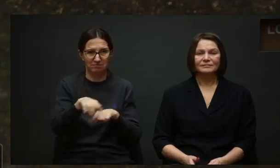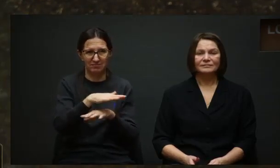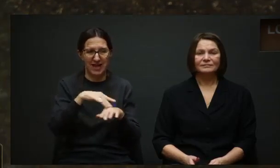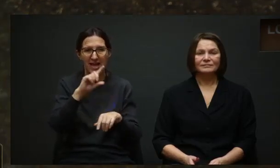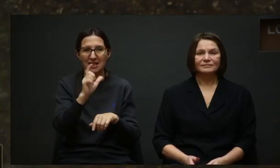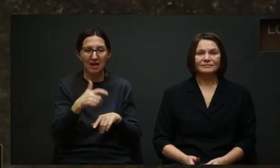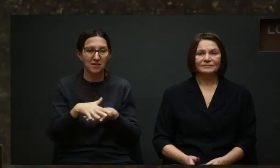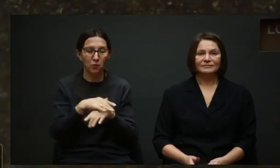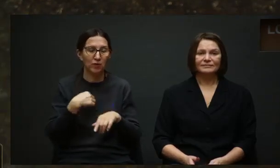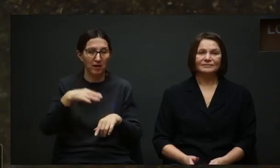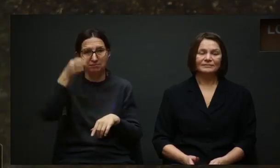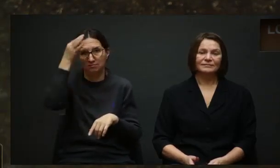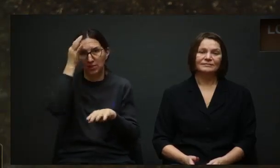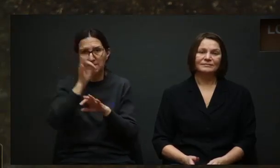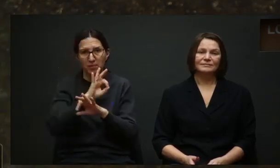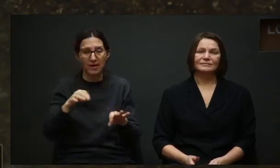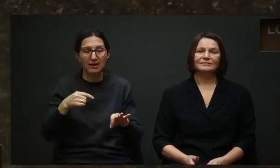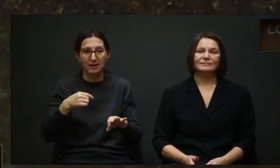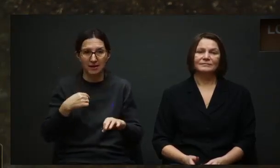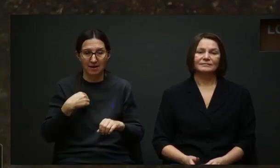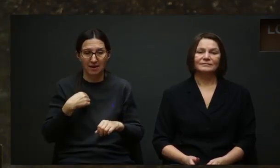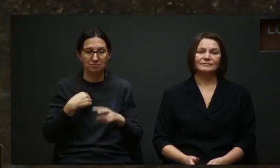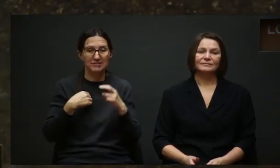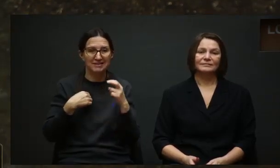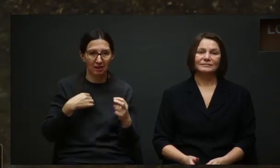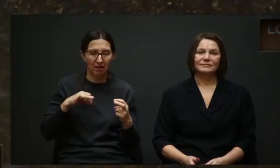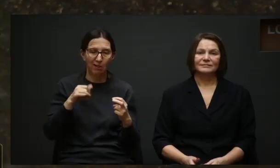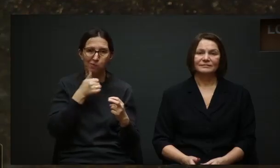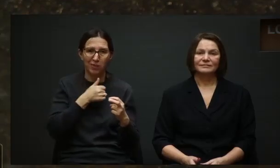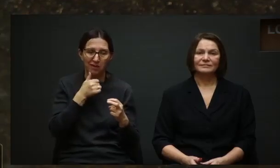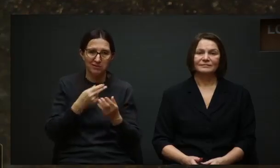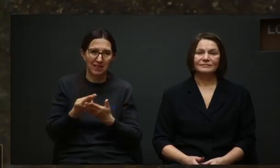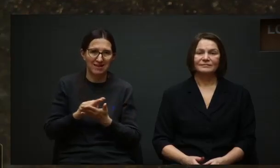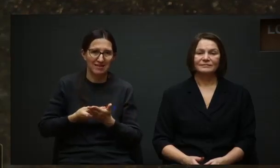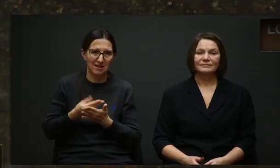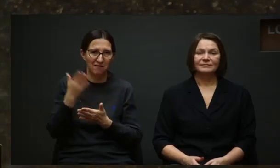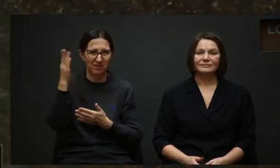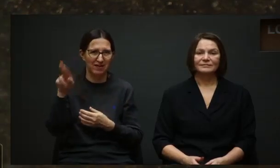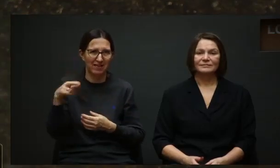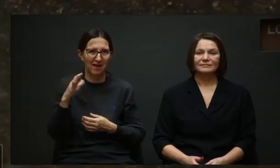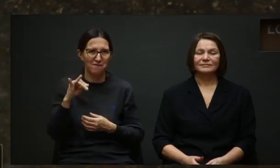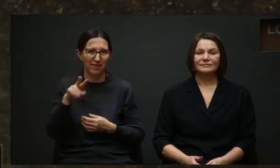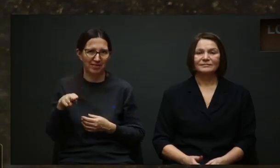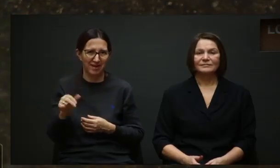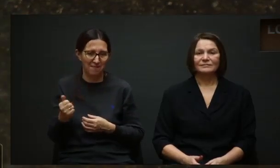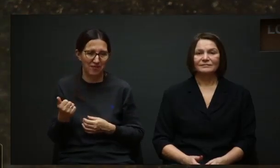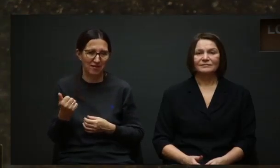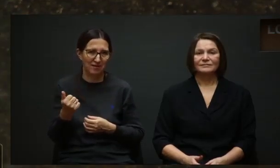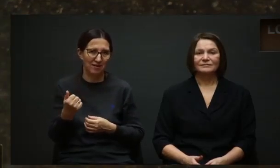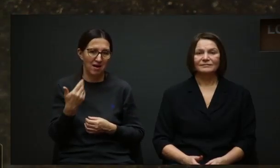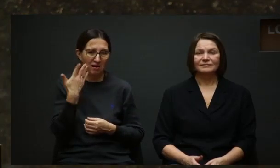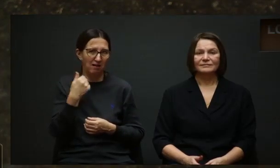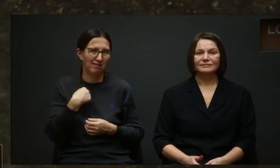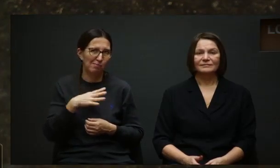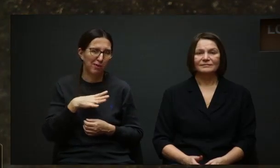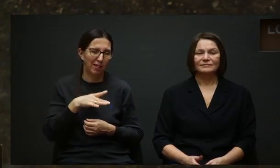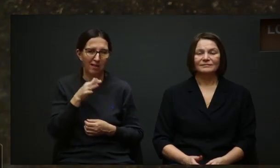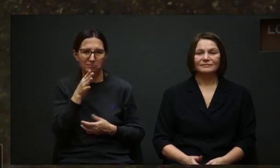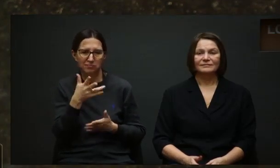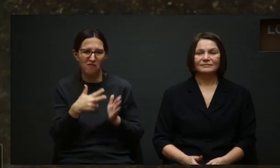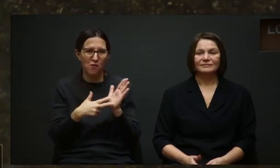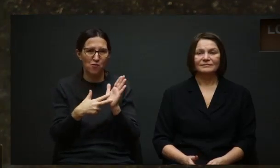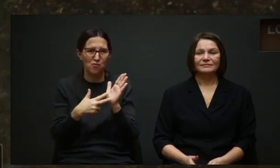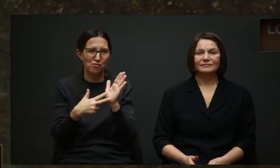я очень хорошо помню, значит, я сидел и пытался нарисовать Давида в возрасте, наверное, лет